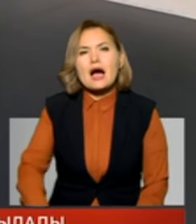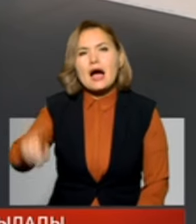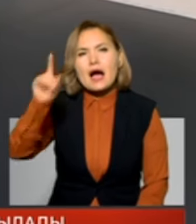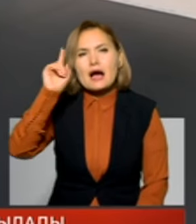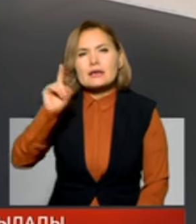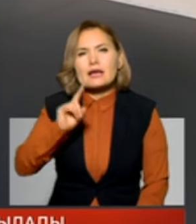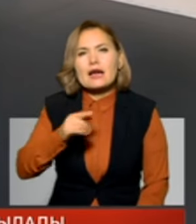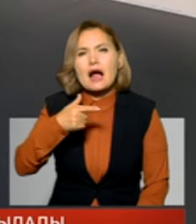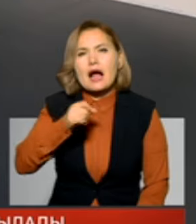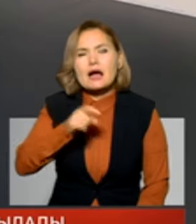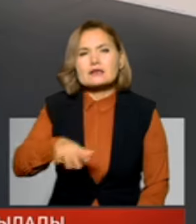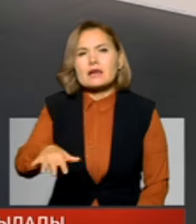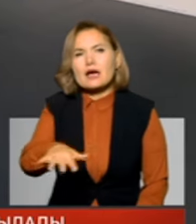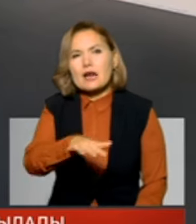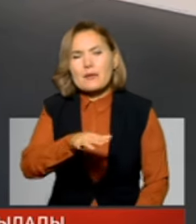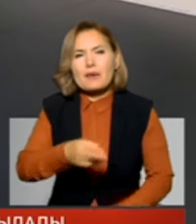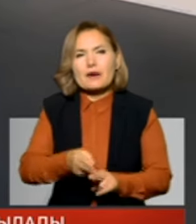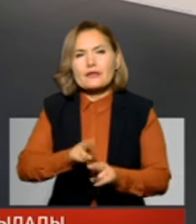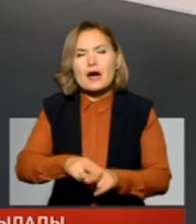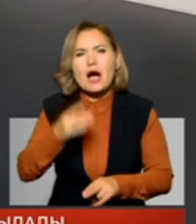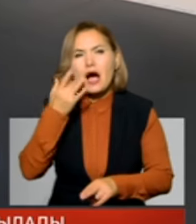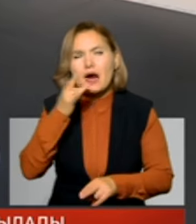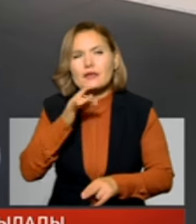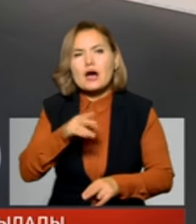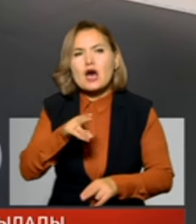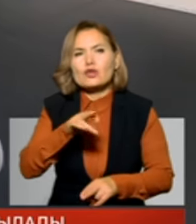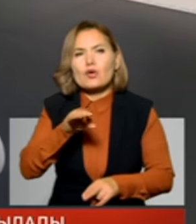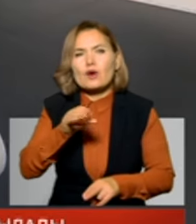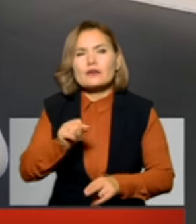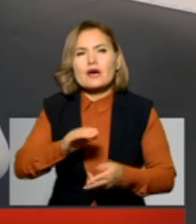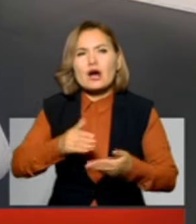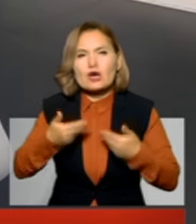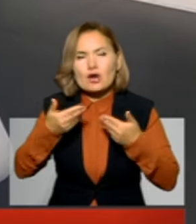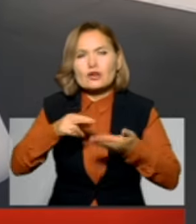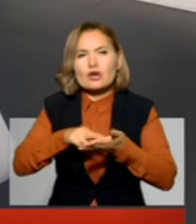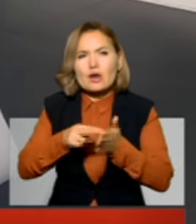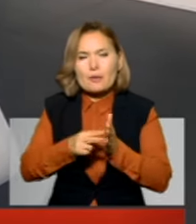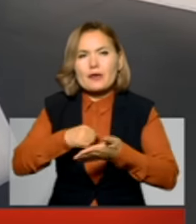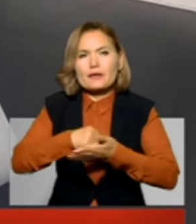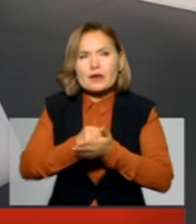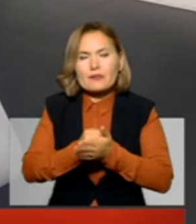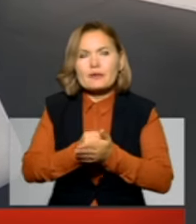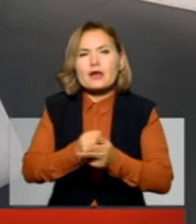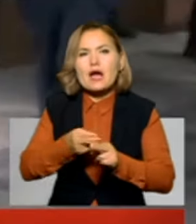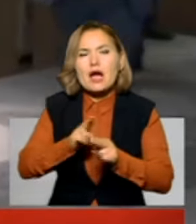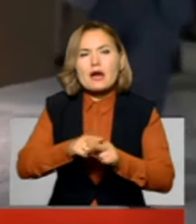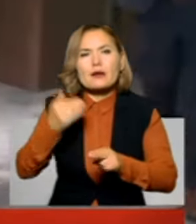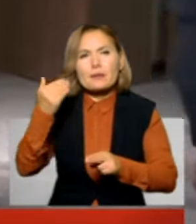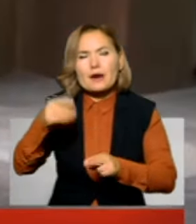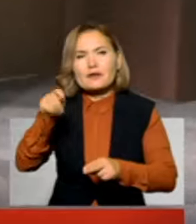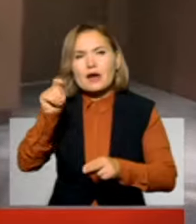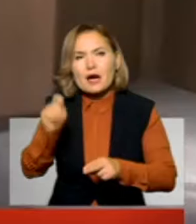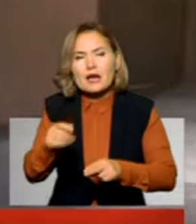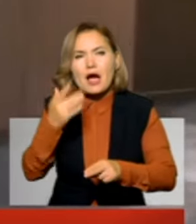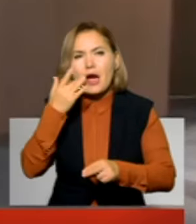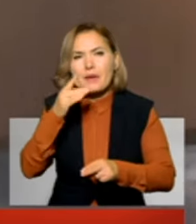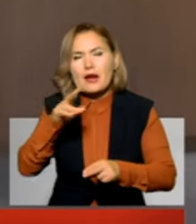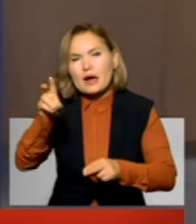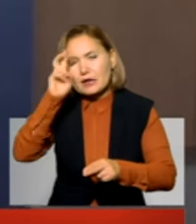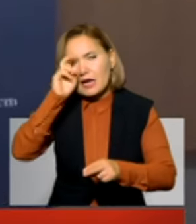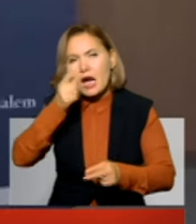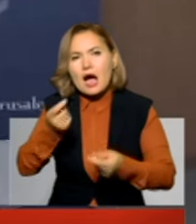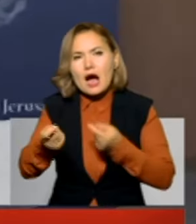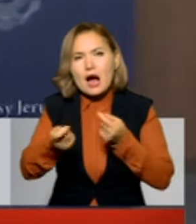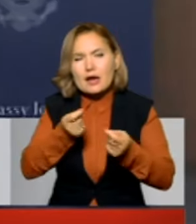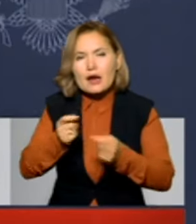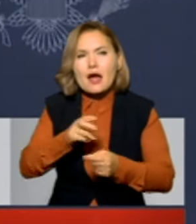Израиль Газа секторындағы бітім бойынша ақштың Дохада ұсынған жоспарын қабылдады. Мұны Тель-Авивке сапарында Құрама Штаттардың